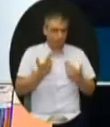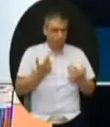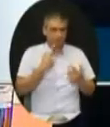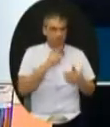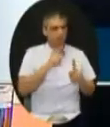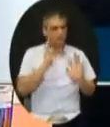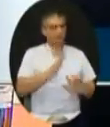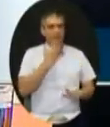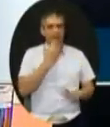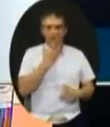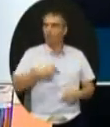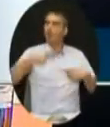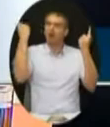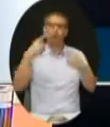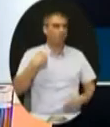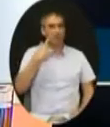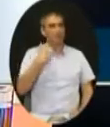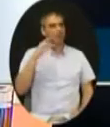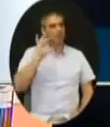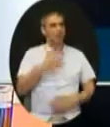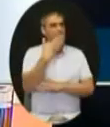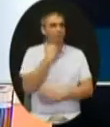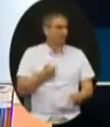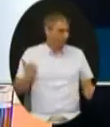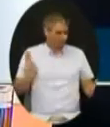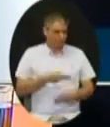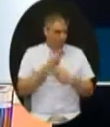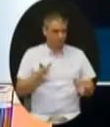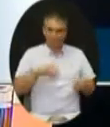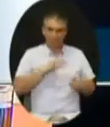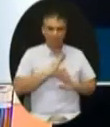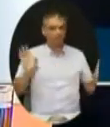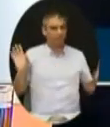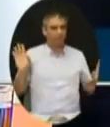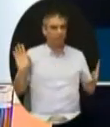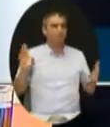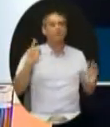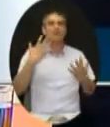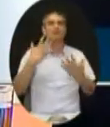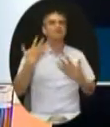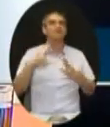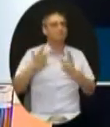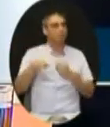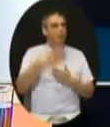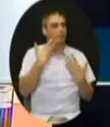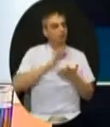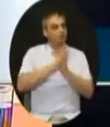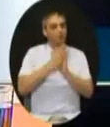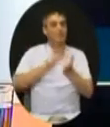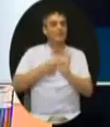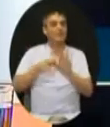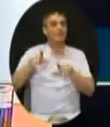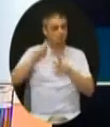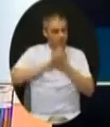בתור אוכרי ישראל. ביומם ולילה אנחנו שומעים את הדברים האלה. הדבר הזה לא יכול להתקיים. אז צריך פה, האווירה הציבורית צריכה להשתנות, מדיניות צריכה